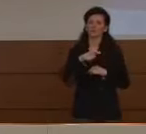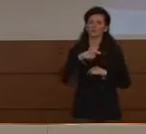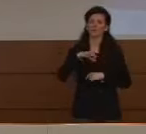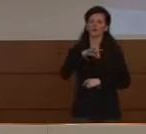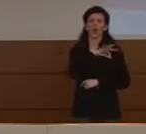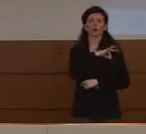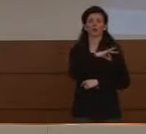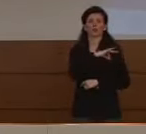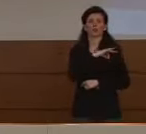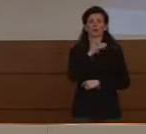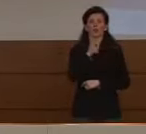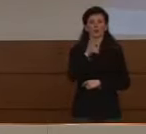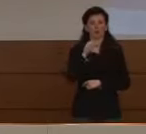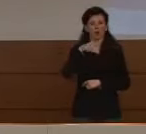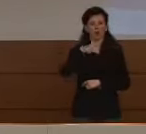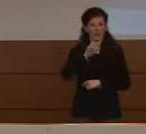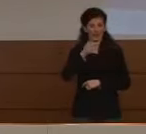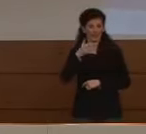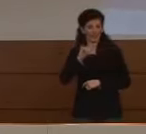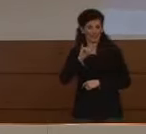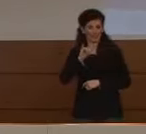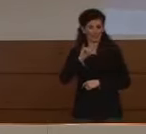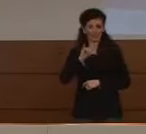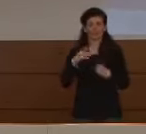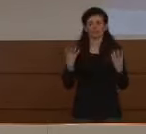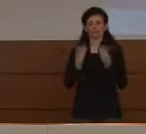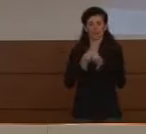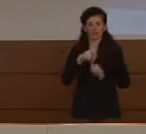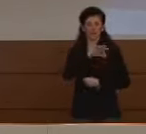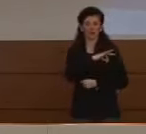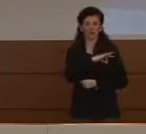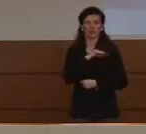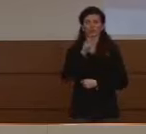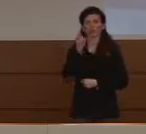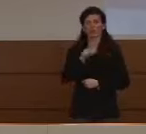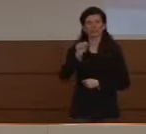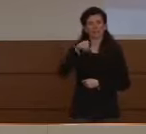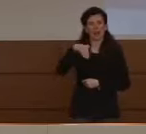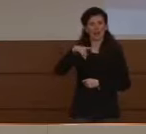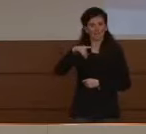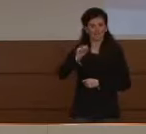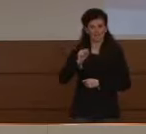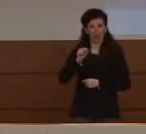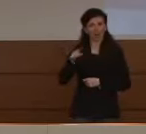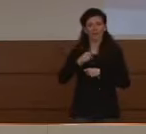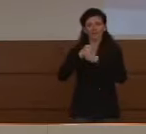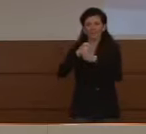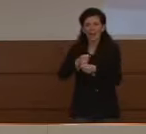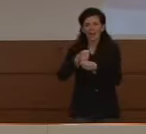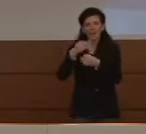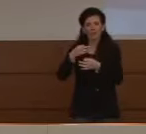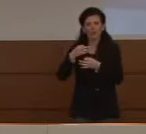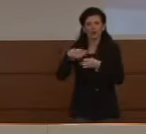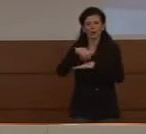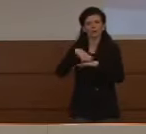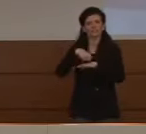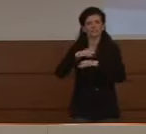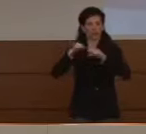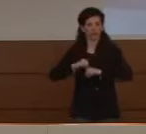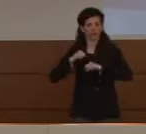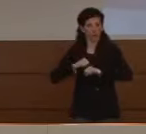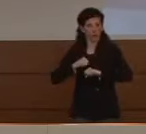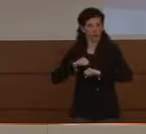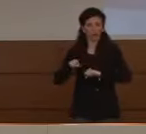elena bonetti con l'onorevole sandra zampa che ha la delega per il ministero della salute alle